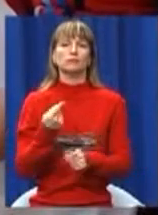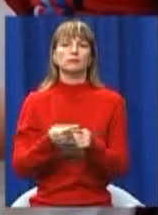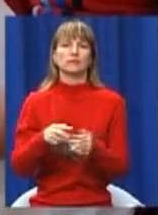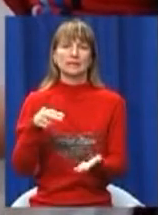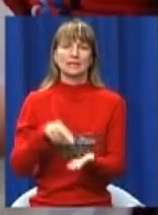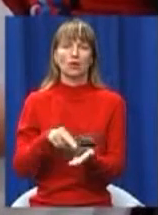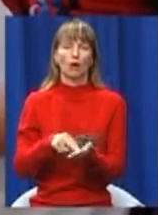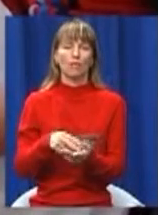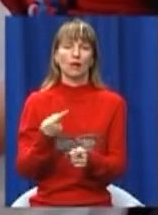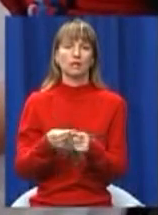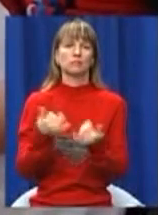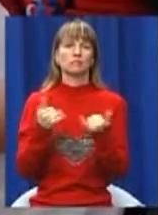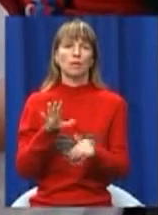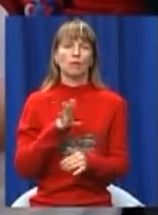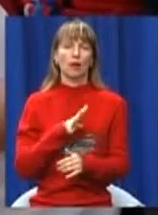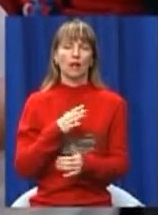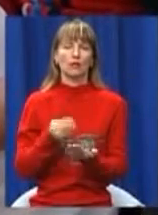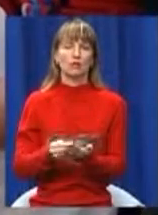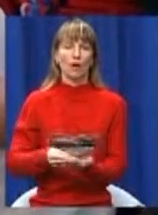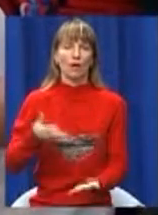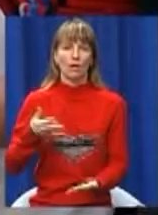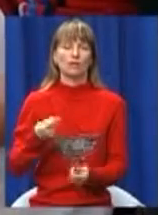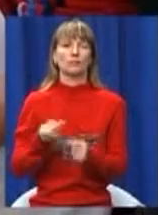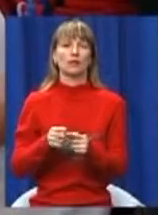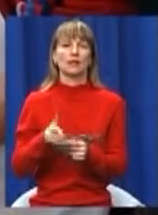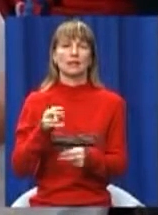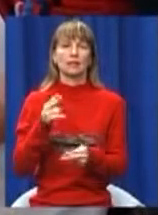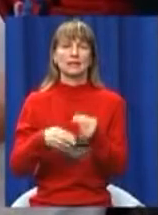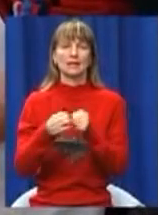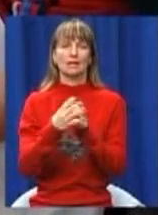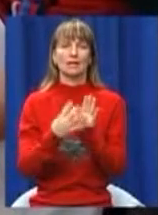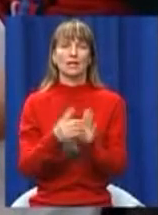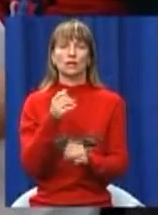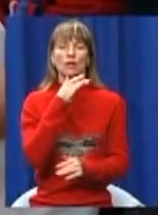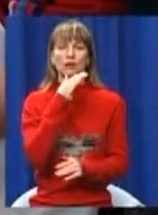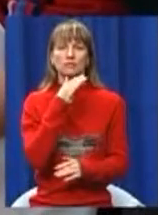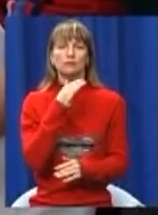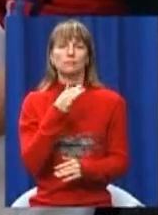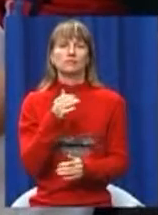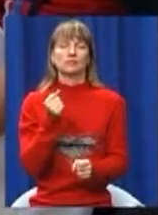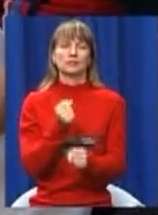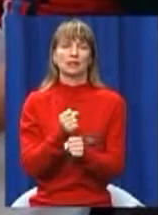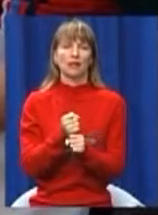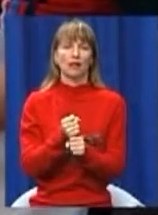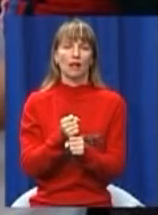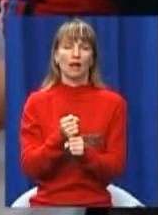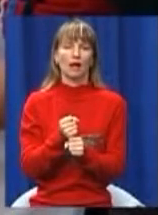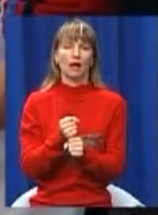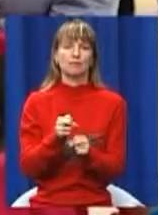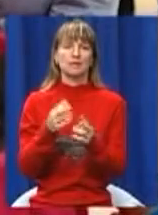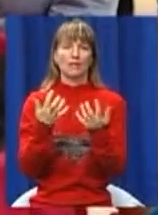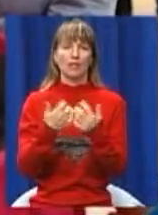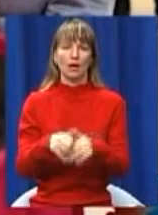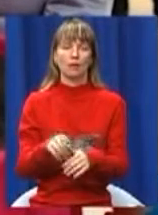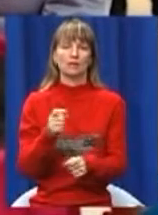вартість цукрового дива була не кожному по кишені. Вже наприкінці 19 століття винайшли апарат для виготовлення вати з